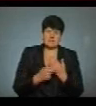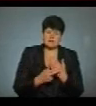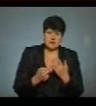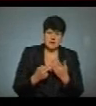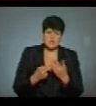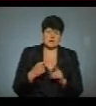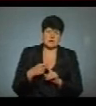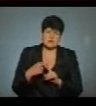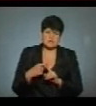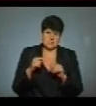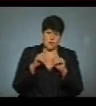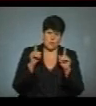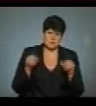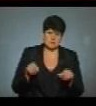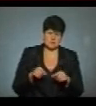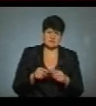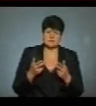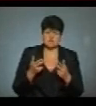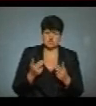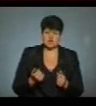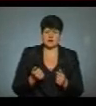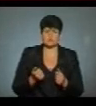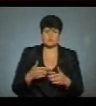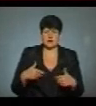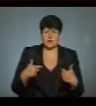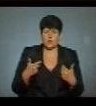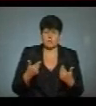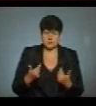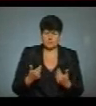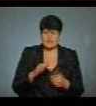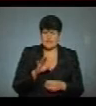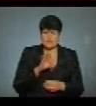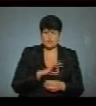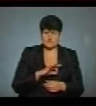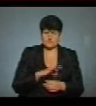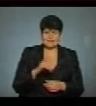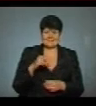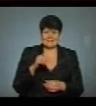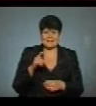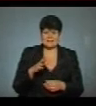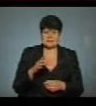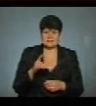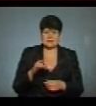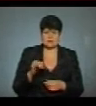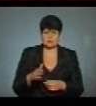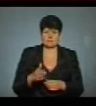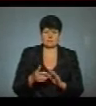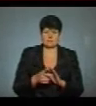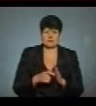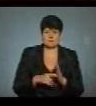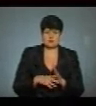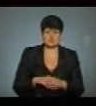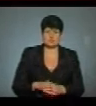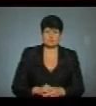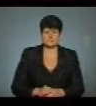хрести, образи. Ну, звичайно, ми рекомендуємо користуватися дезасобами в приміщеннях культових